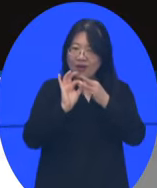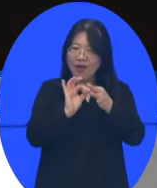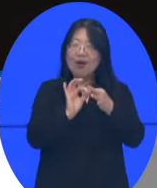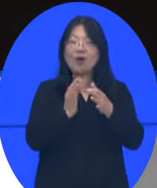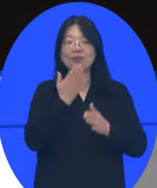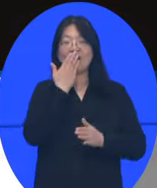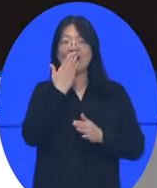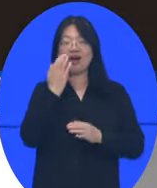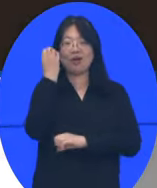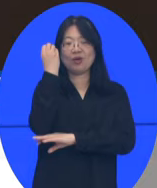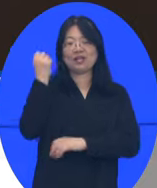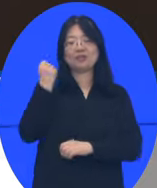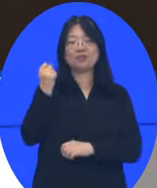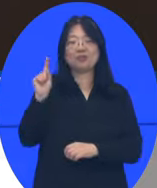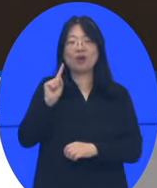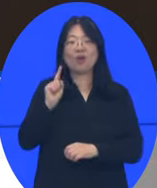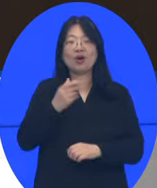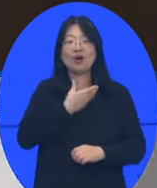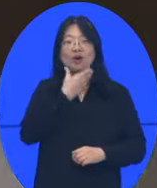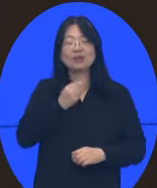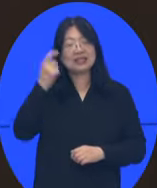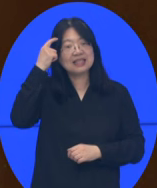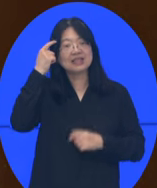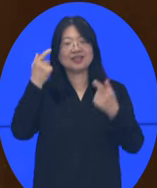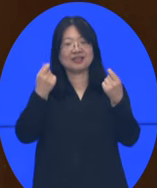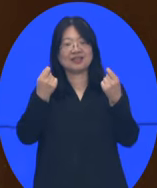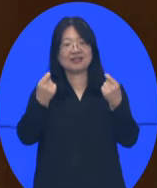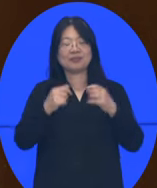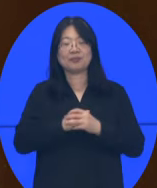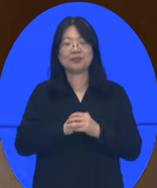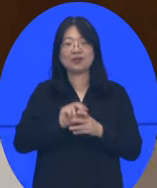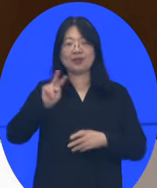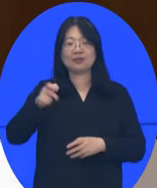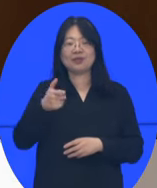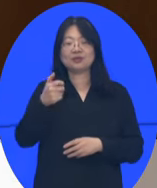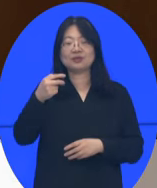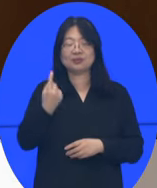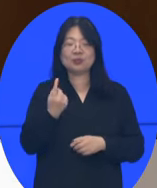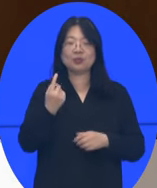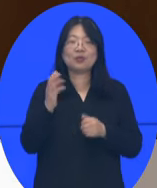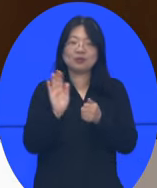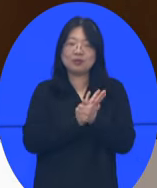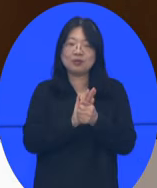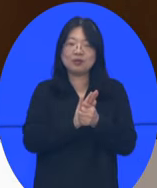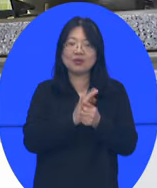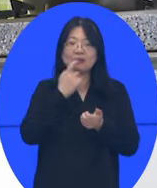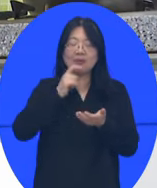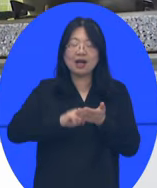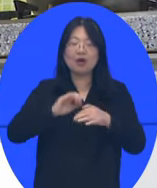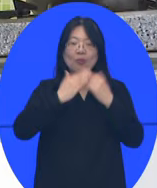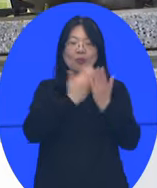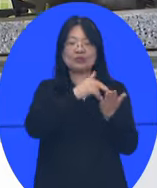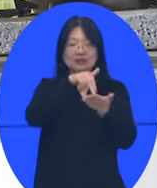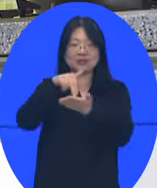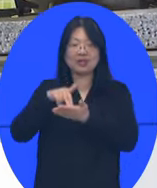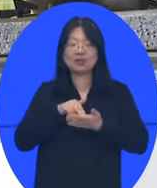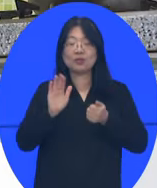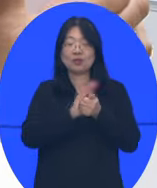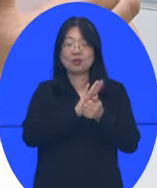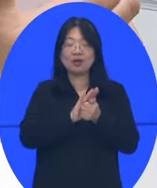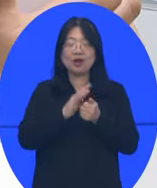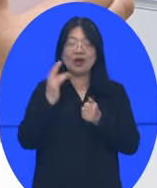만드는 어떤 원동력들 저는 복재 개념을 그렇게 생각합니다 360도 돌봄은 쉽게 말해 방적 봄입니다